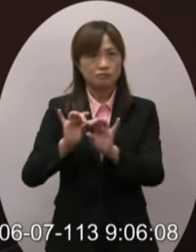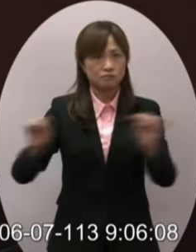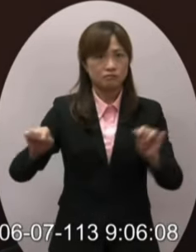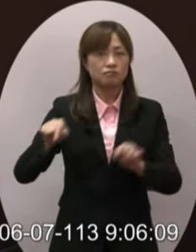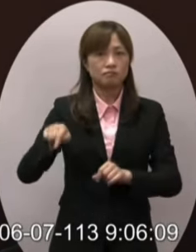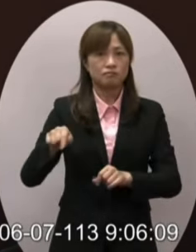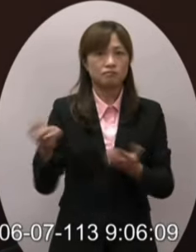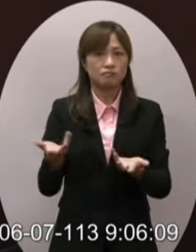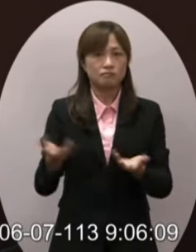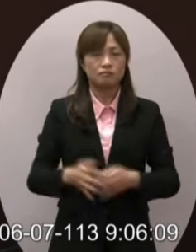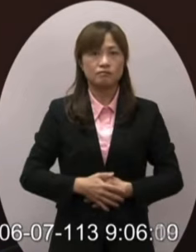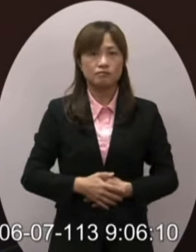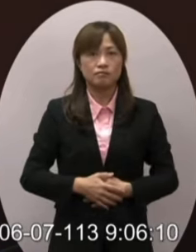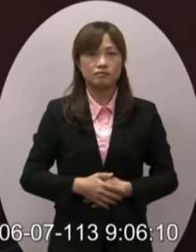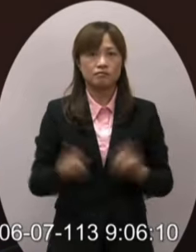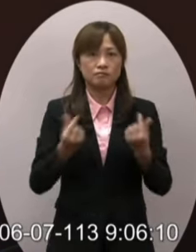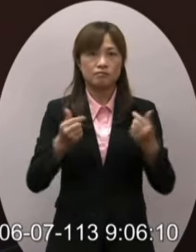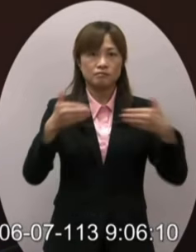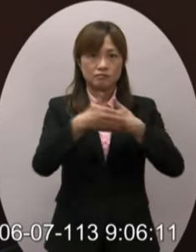来，也就是